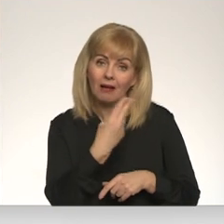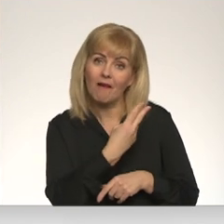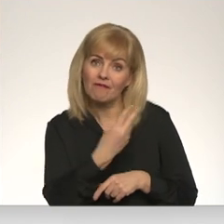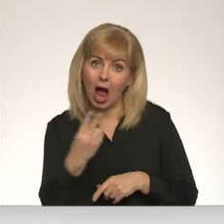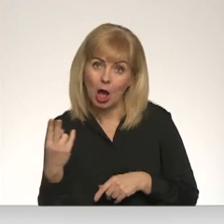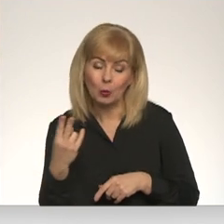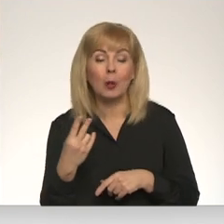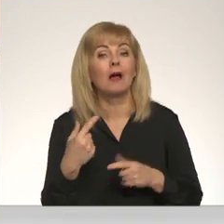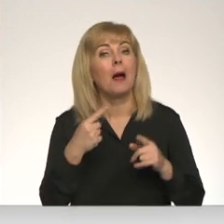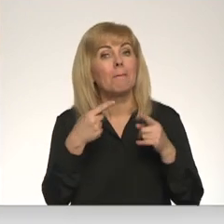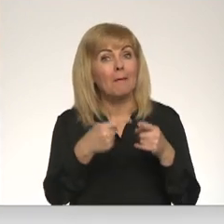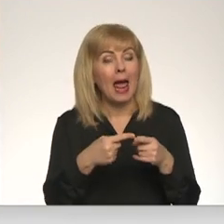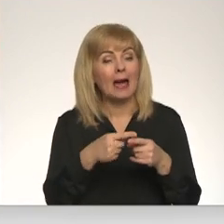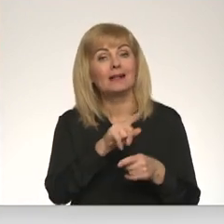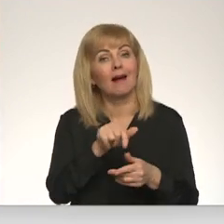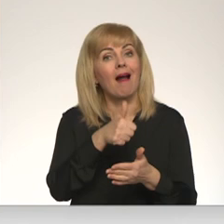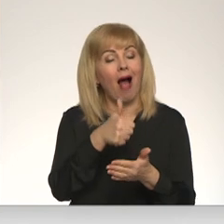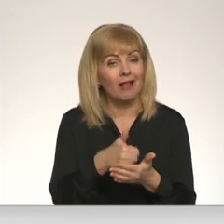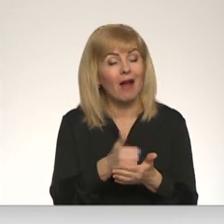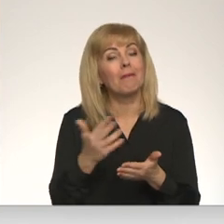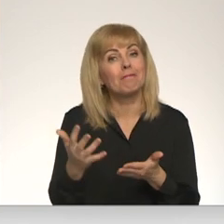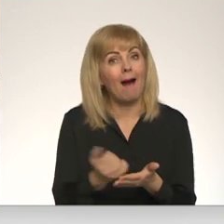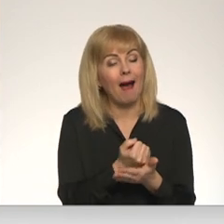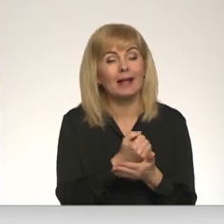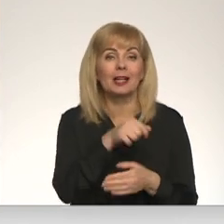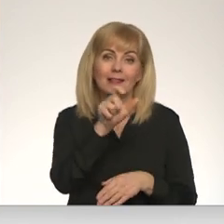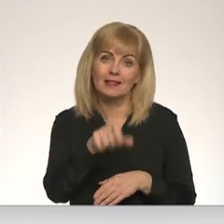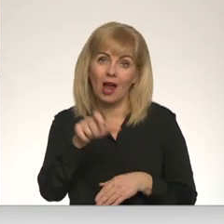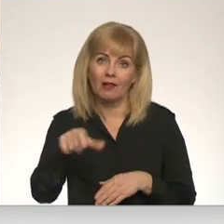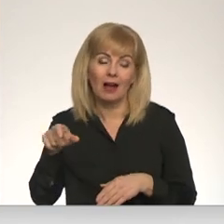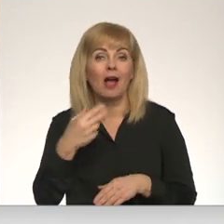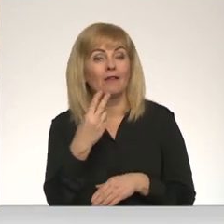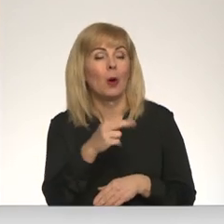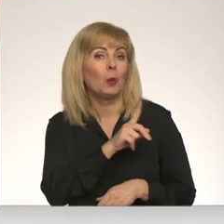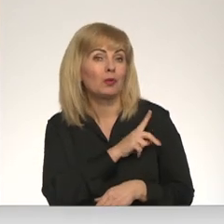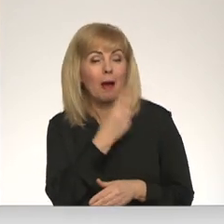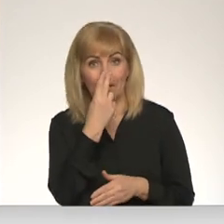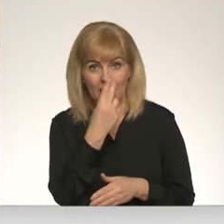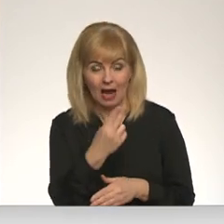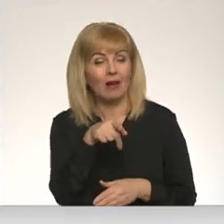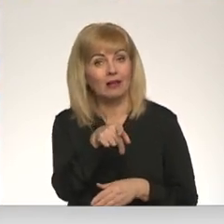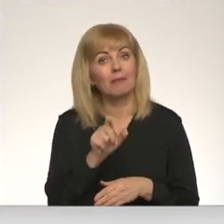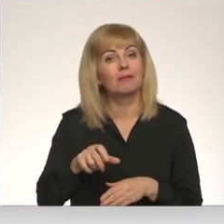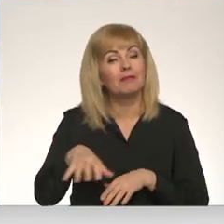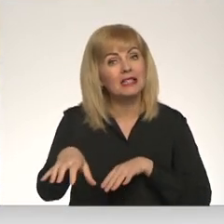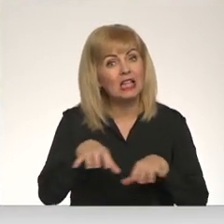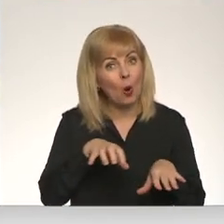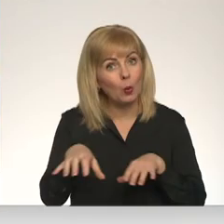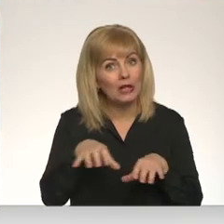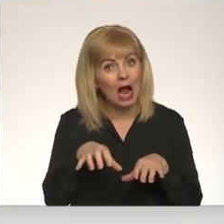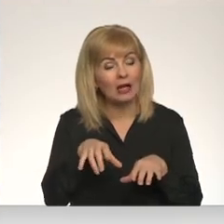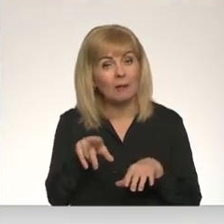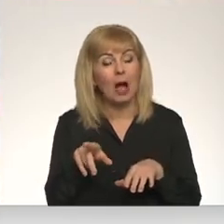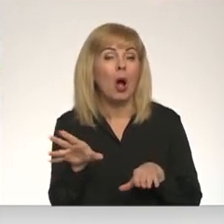bija panākt to, to cilvēka uzmanību pievērst tieši vairāk tam dzīvniekam. Kopā ar